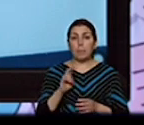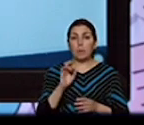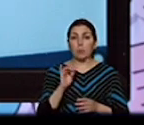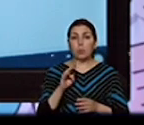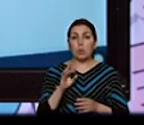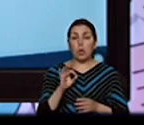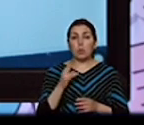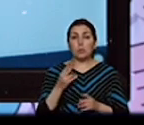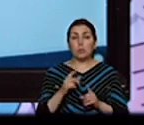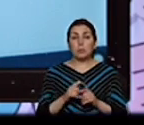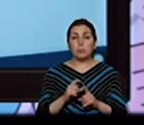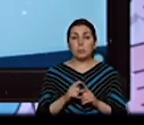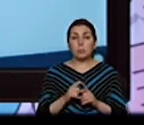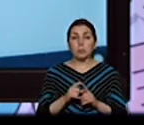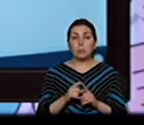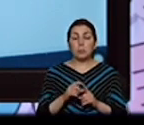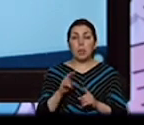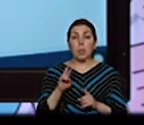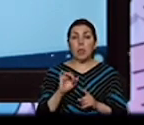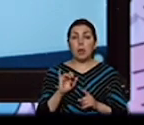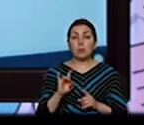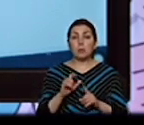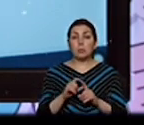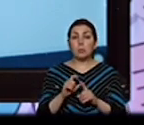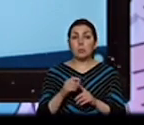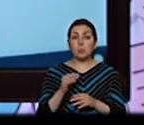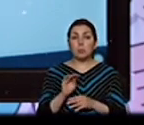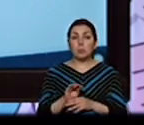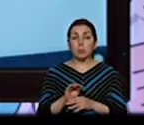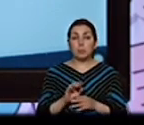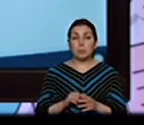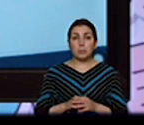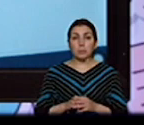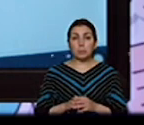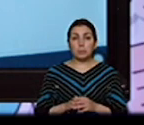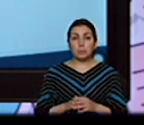Buloq so'ziga lar qo'shimchasini qo'shamiz.